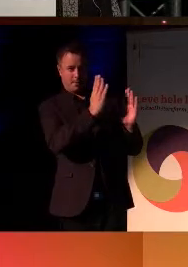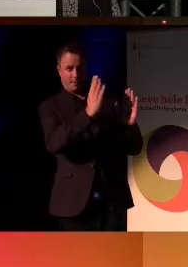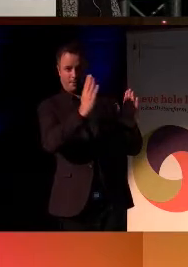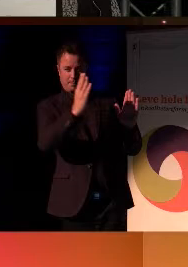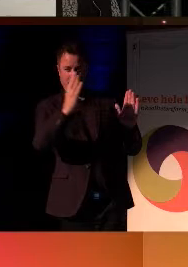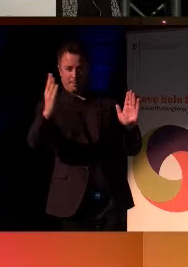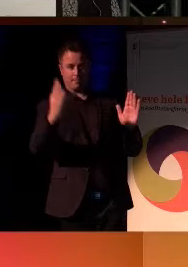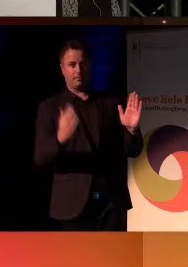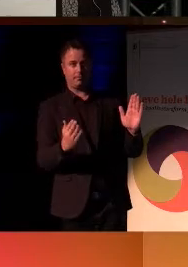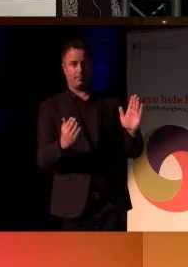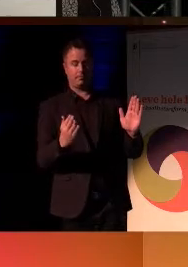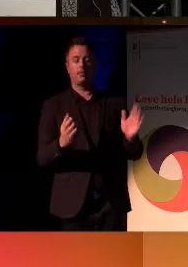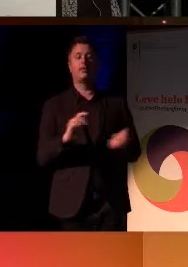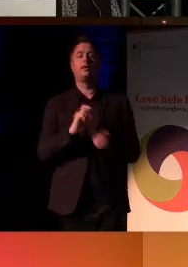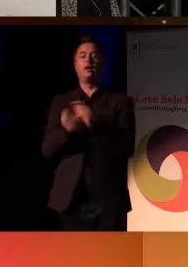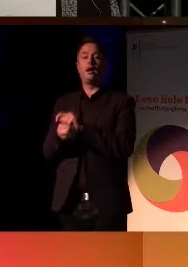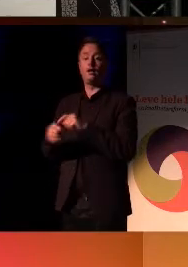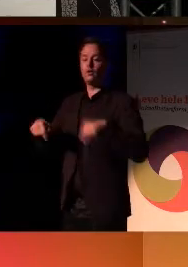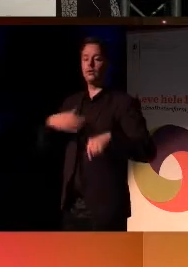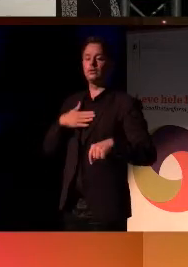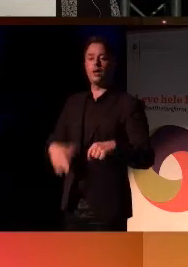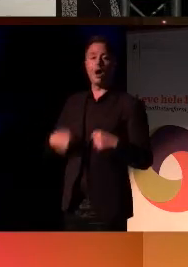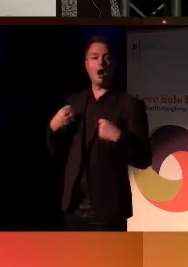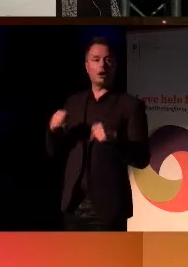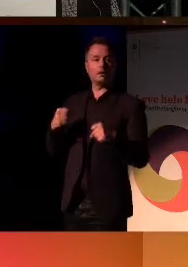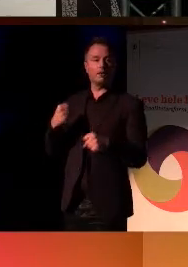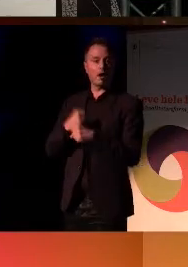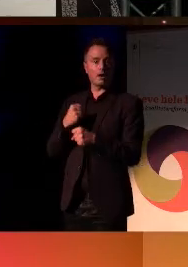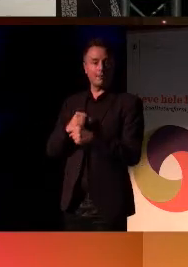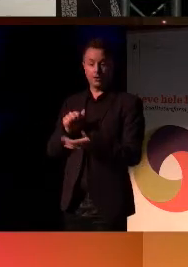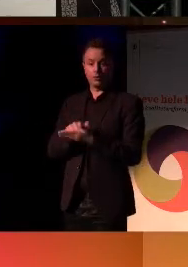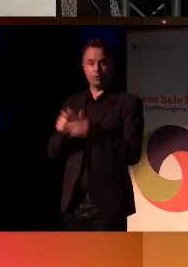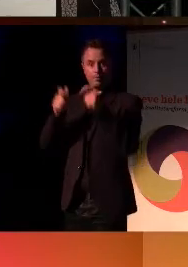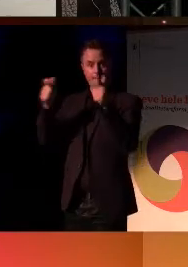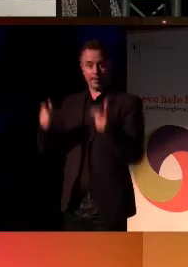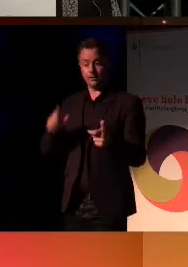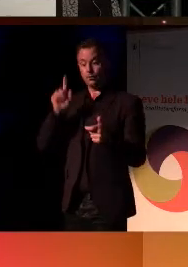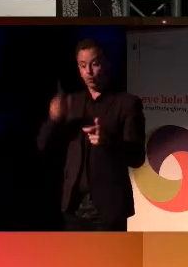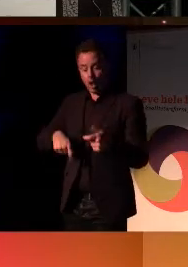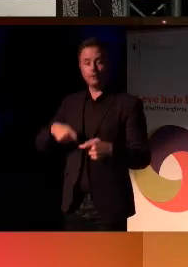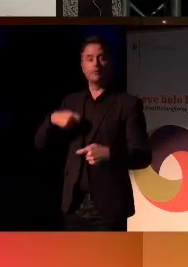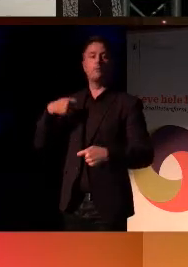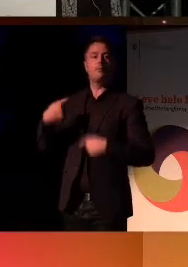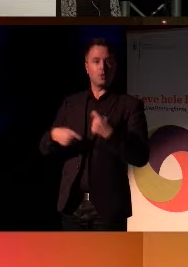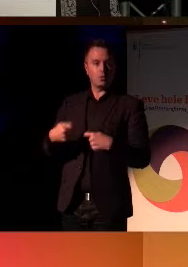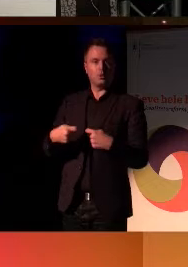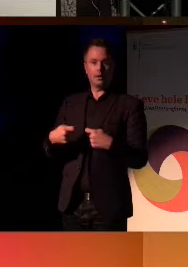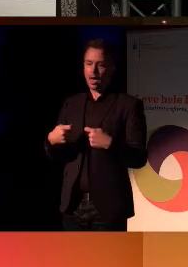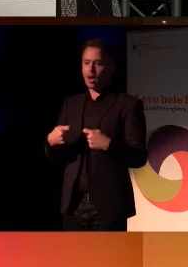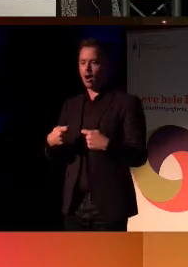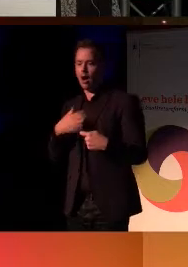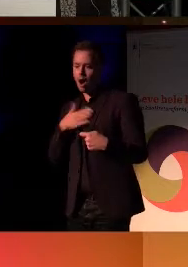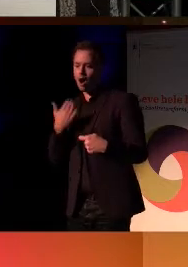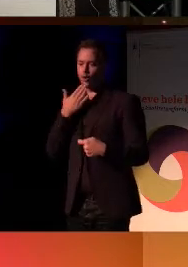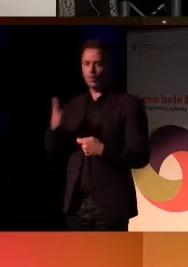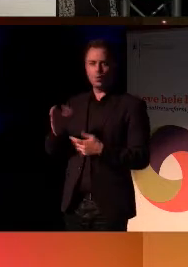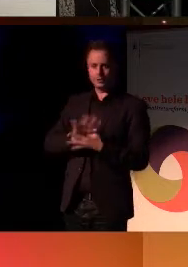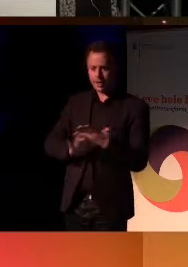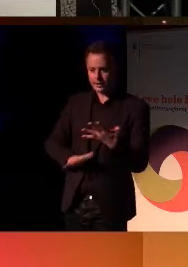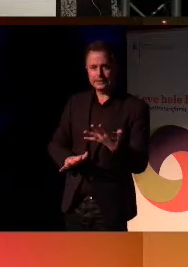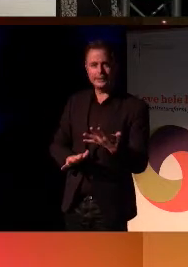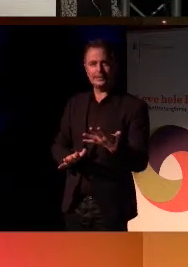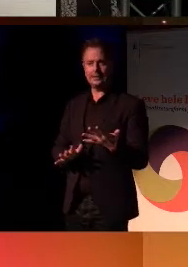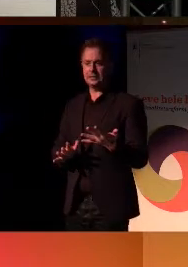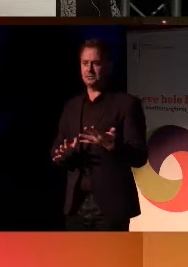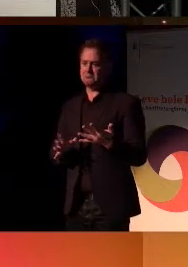aktive arbeidsdokumenter som også blir operasjonalisert i gode strategier, i rapport.